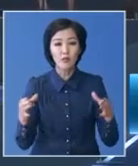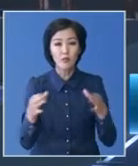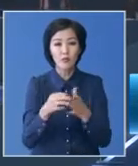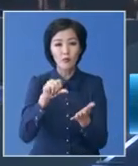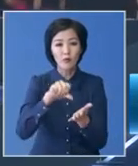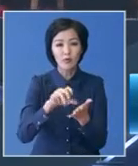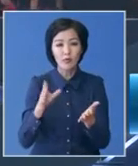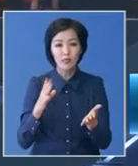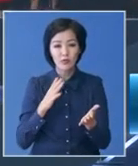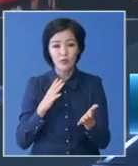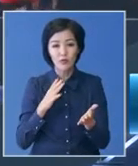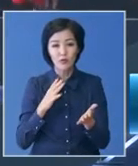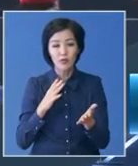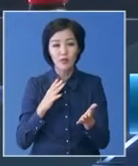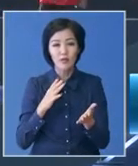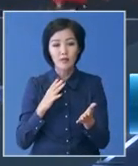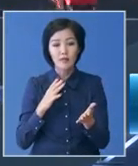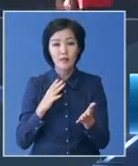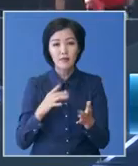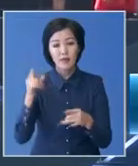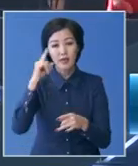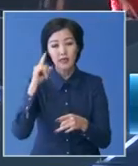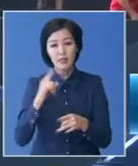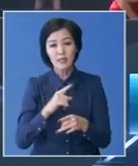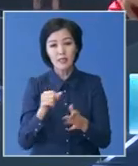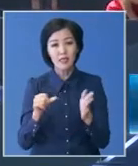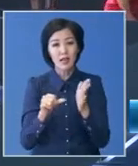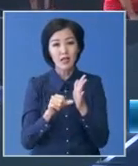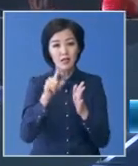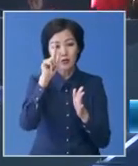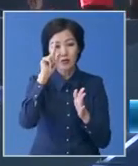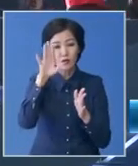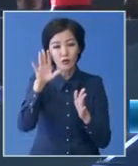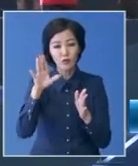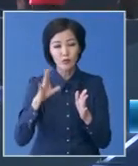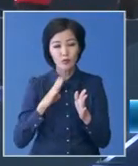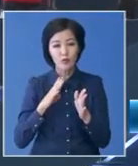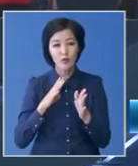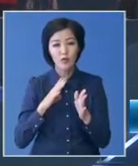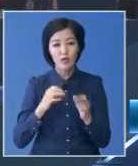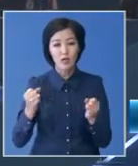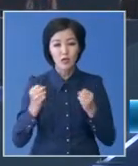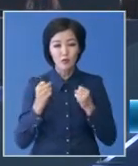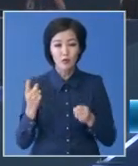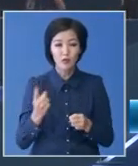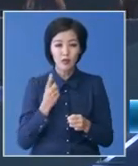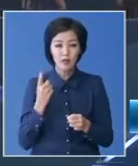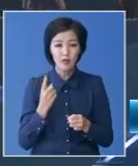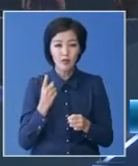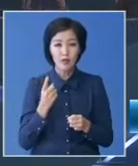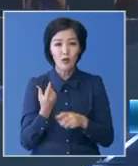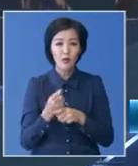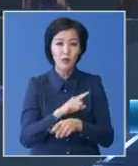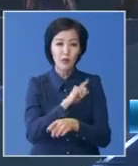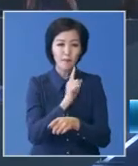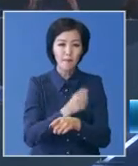мүшесі болған. Ол Қазақстанның 6 дүркін чемпионы болған. Спорт шебері болған, өте мықты